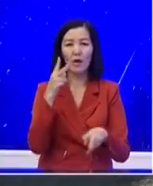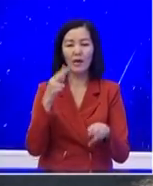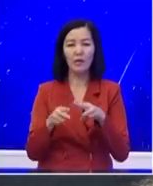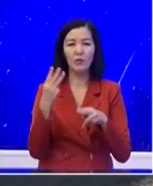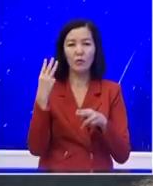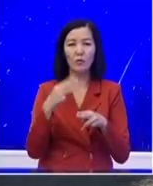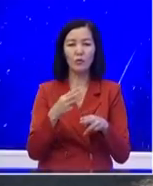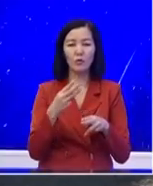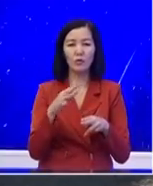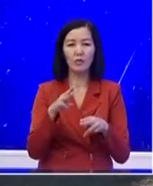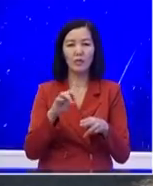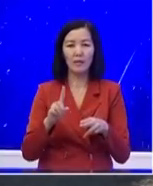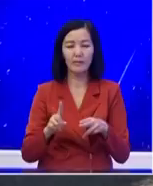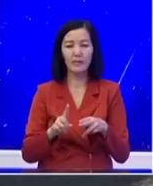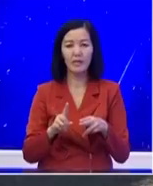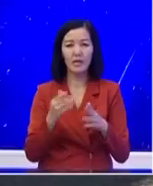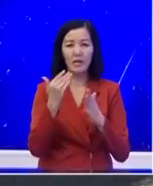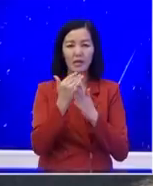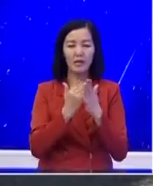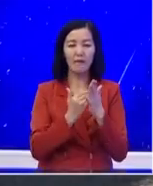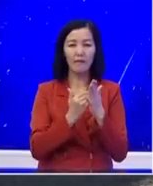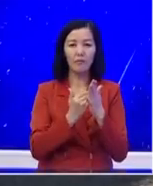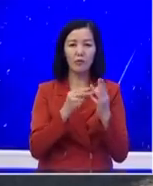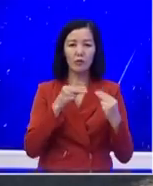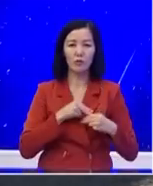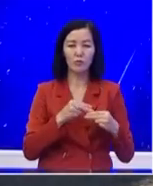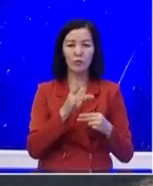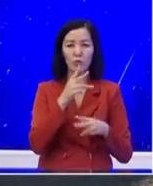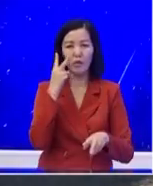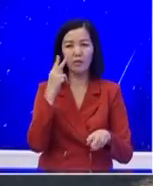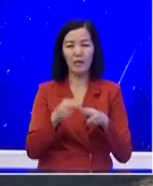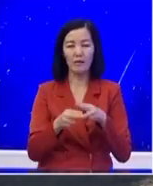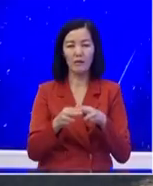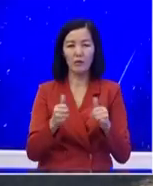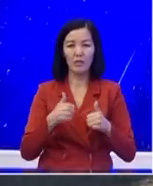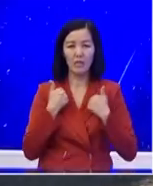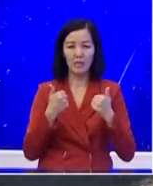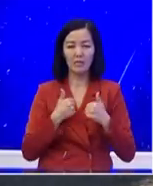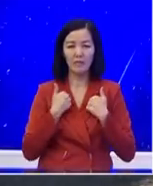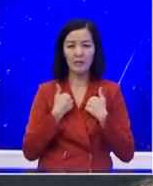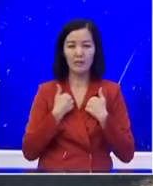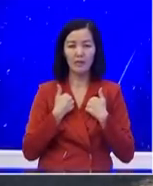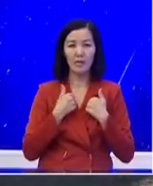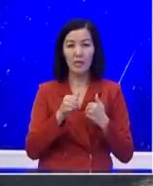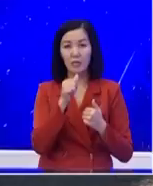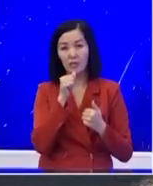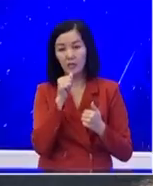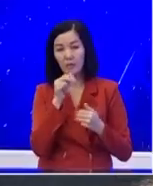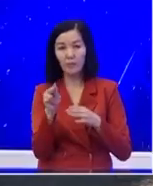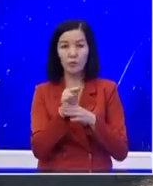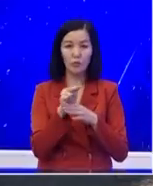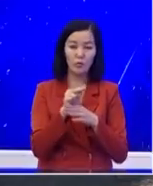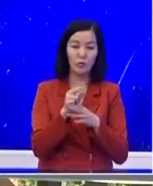тамыз 2020 жылдың график бойынша жұмыс істеп жатырмыз. Уақытын үлгеруге тырысамыз. Себебі ар жағында бізге оны сынап баптау жұмыстары